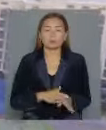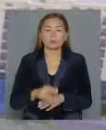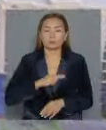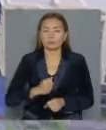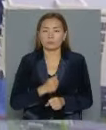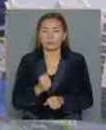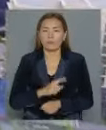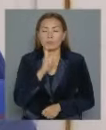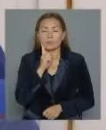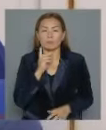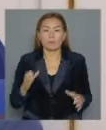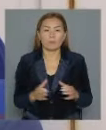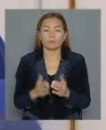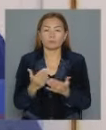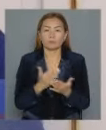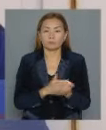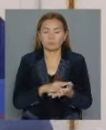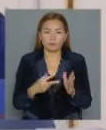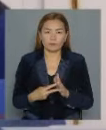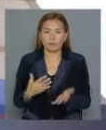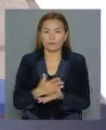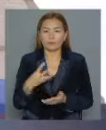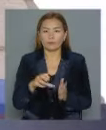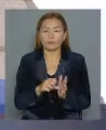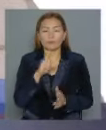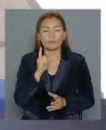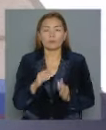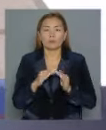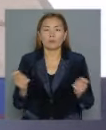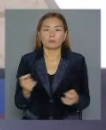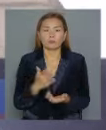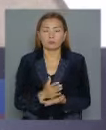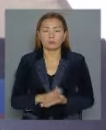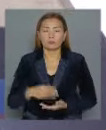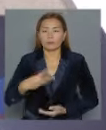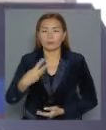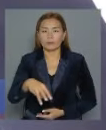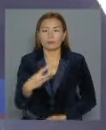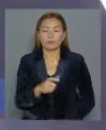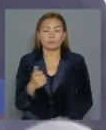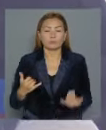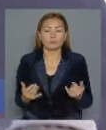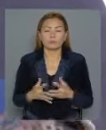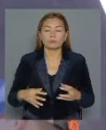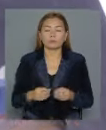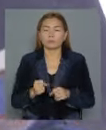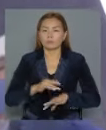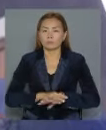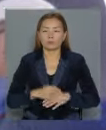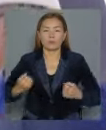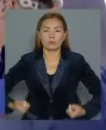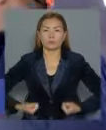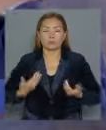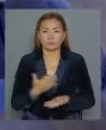асырған Атырау жастары тұрғын үй бағдарламасы аясында 46 жас қоныс тойын тойлаған. 30-ға жуығы қазір отбасы банкінен қолдау